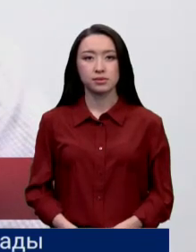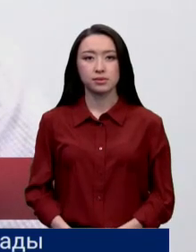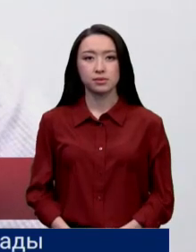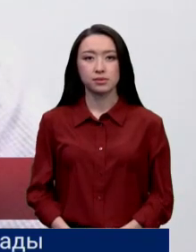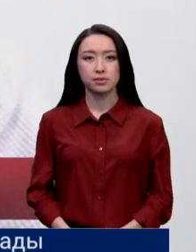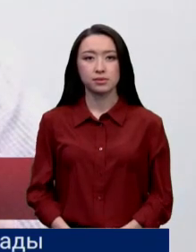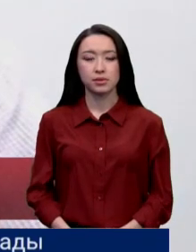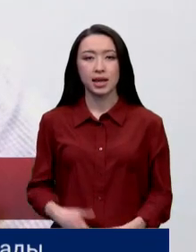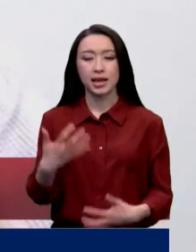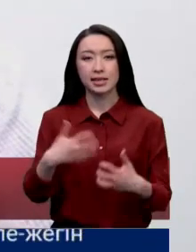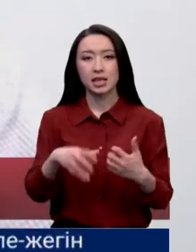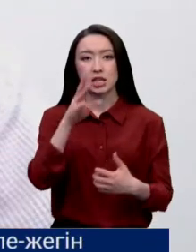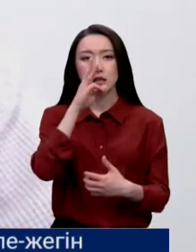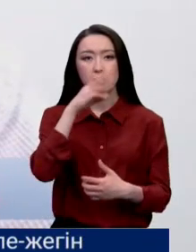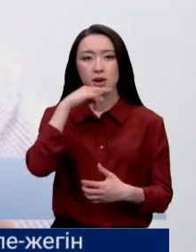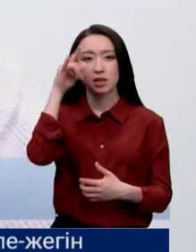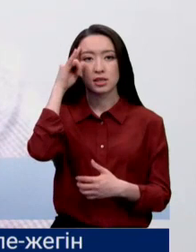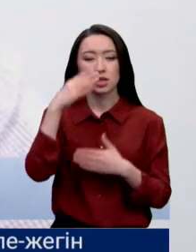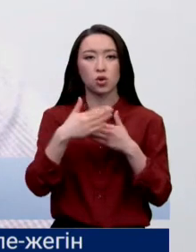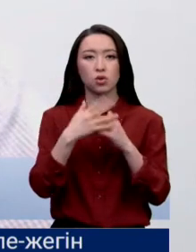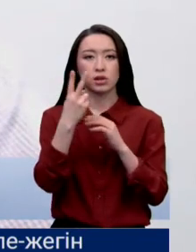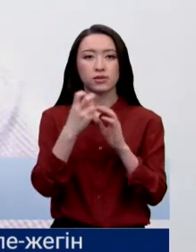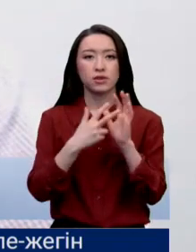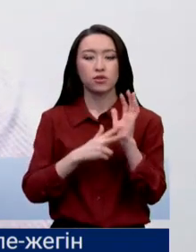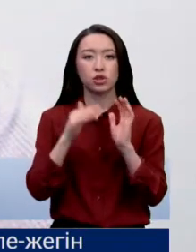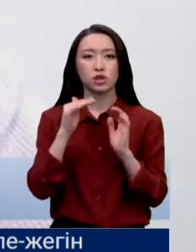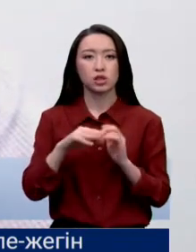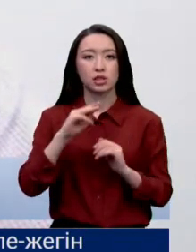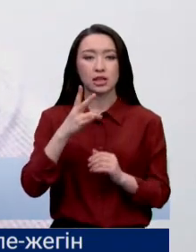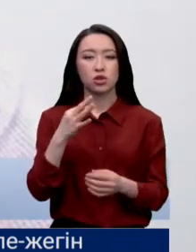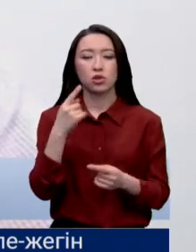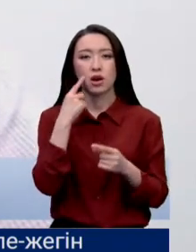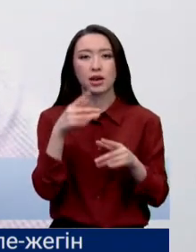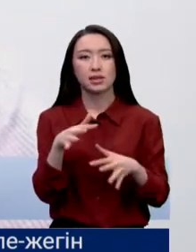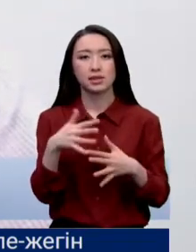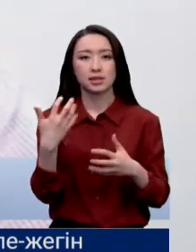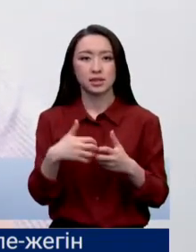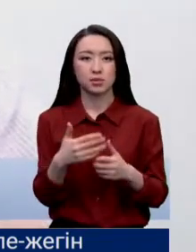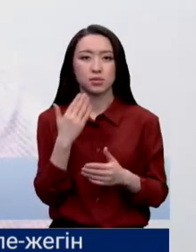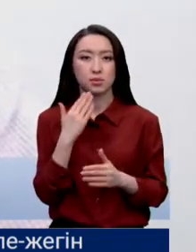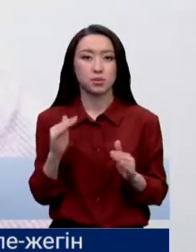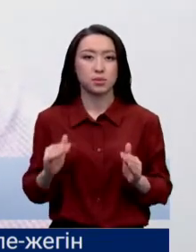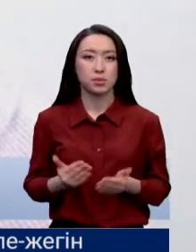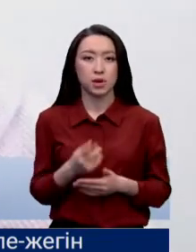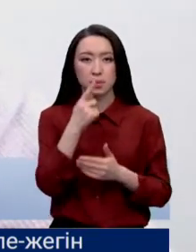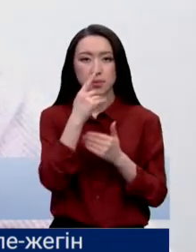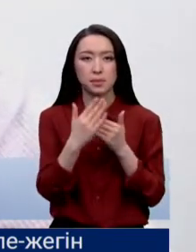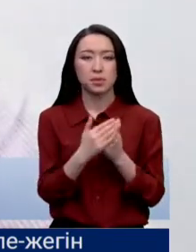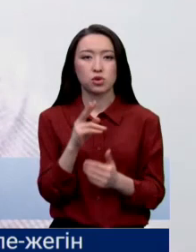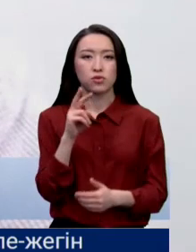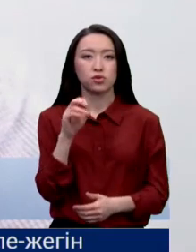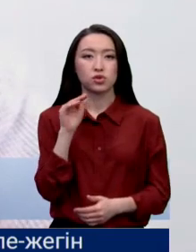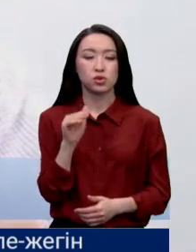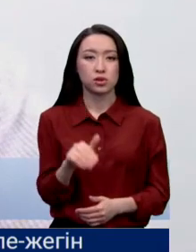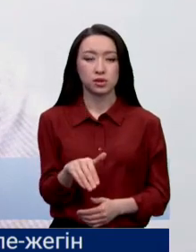Средний зарплат в Казахстане около 280 тысяч, но основная масса, средняя медиана, меньше, там, ближе к 200 тысяч.